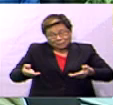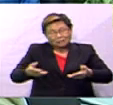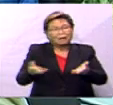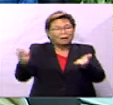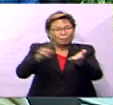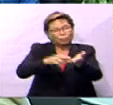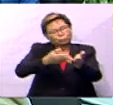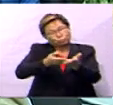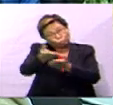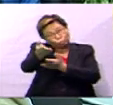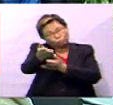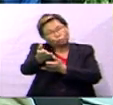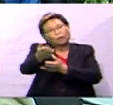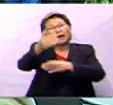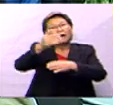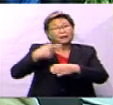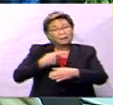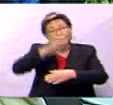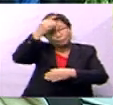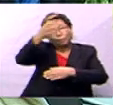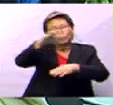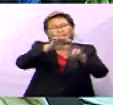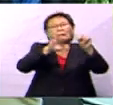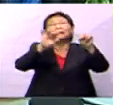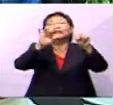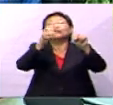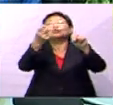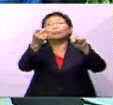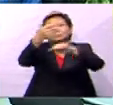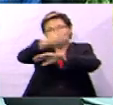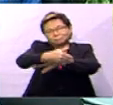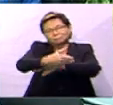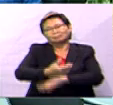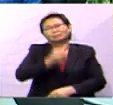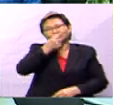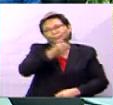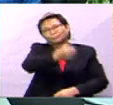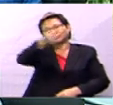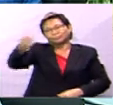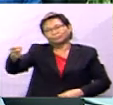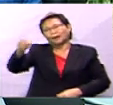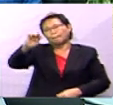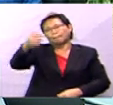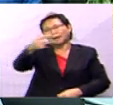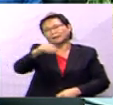seterusnya kita akan dapat ikuti pada berita National 12 malam ini. Kembali kepada Margaret dan juga Andy untuk berita selanjutnya.